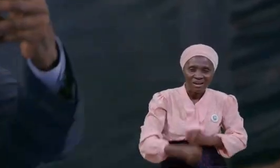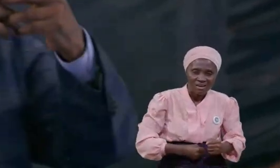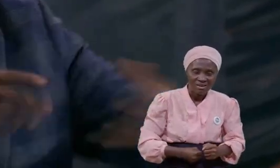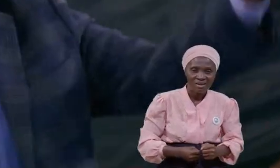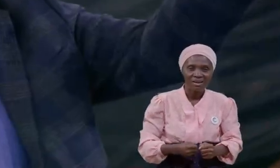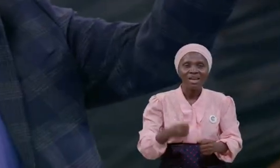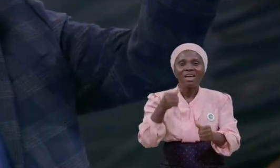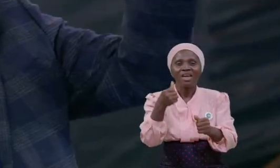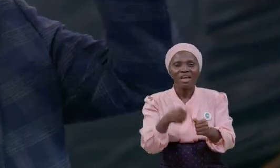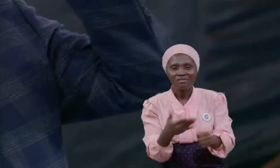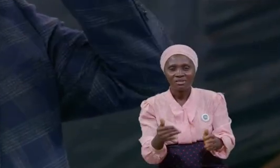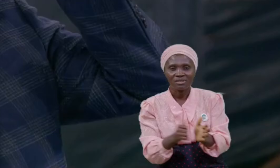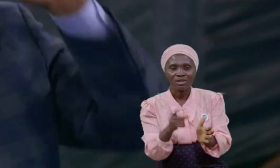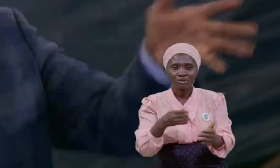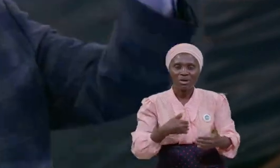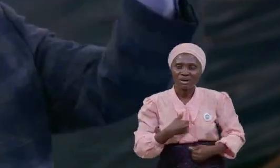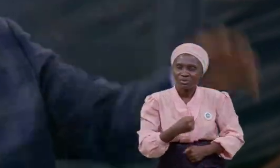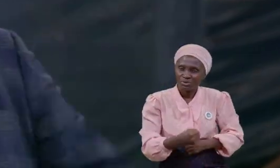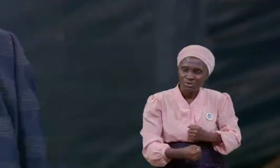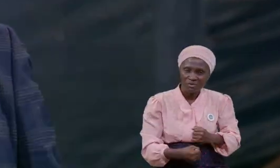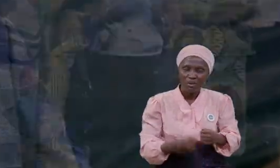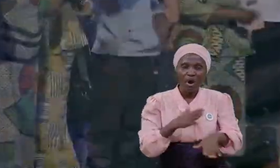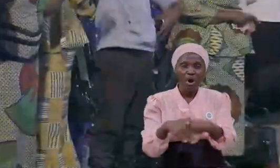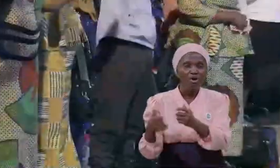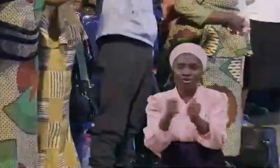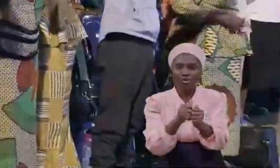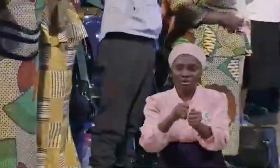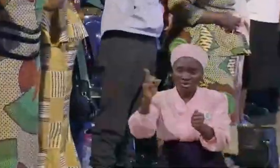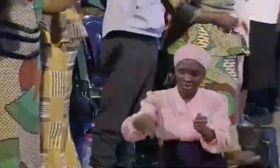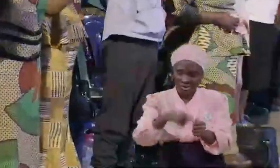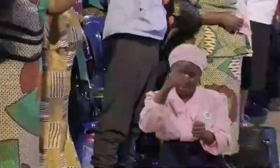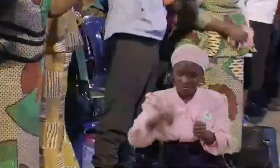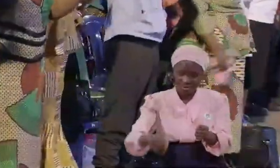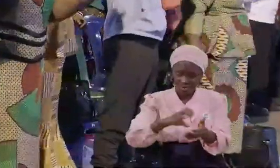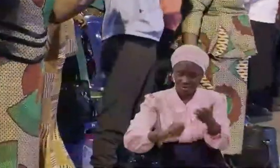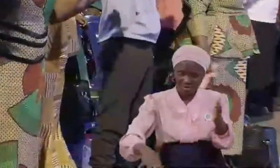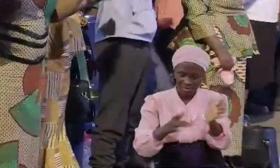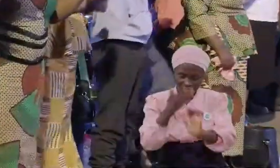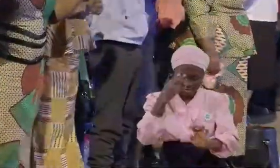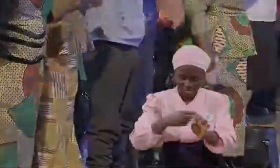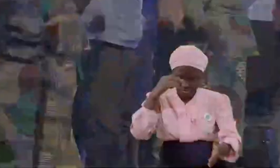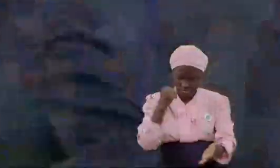tout ensemble, annulé au nom de Jésus.